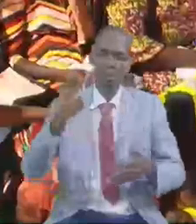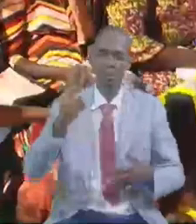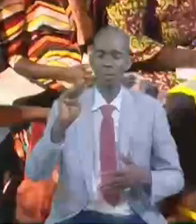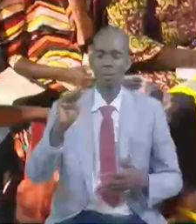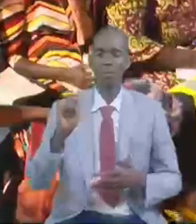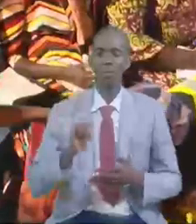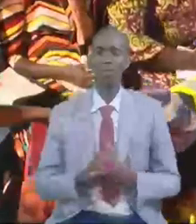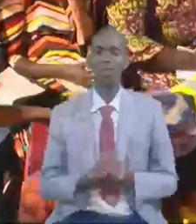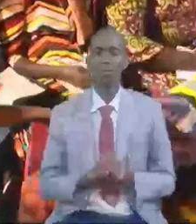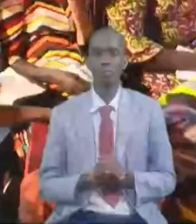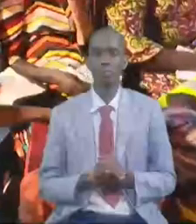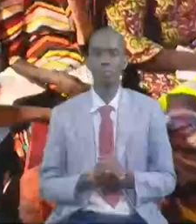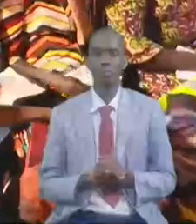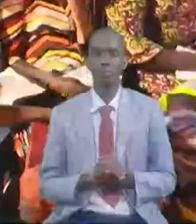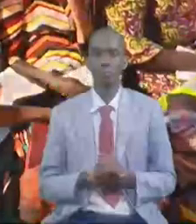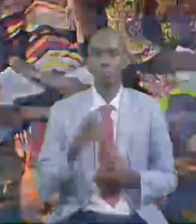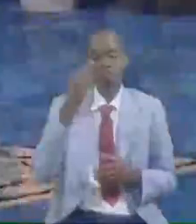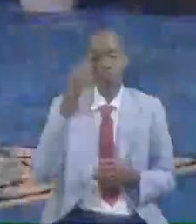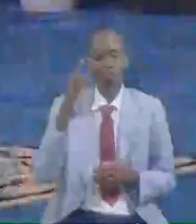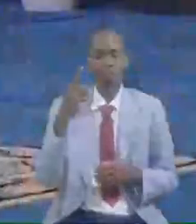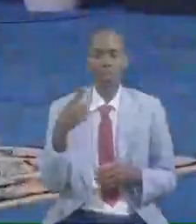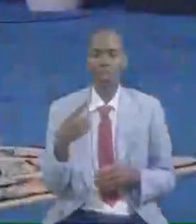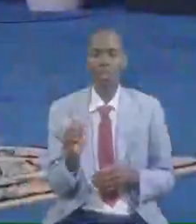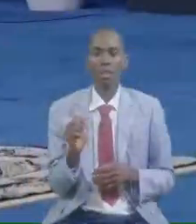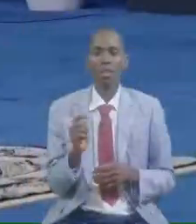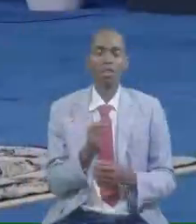5, verset 14.